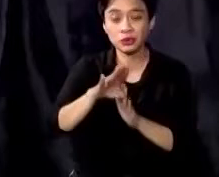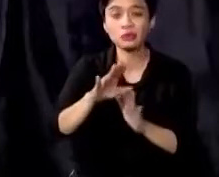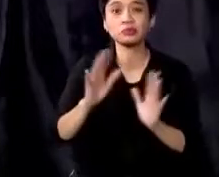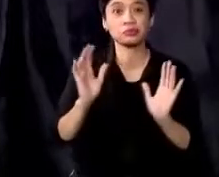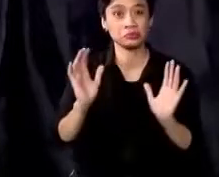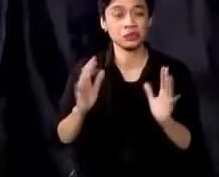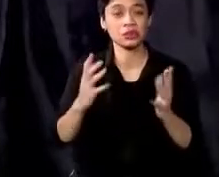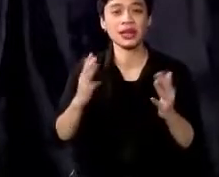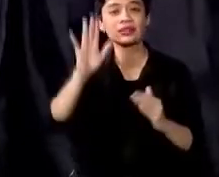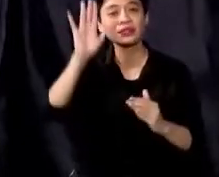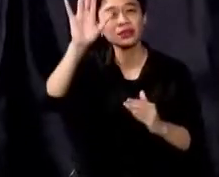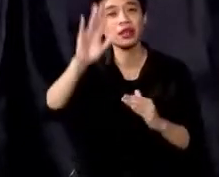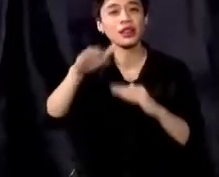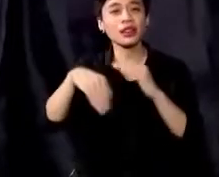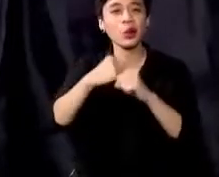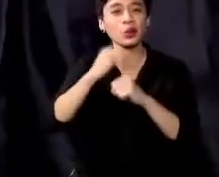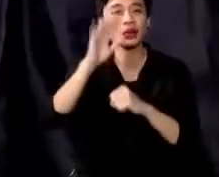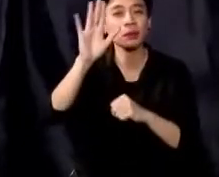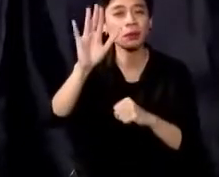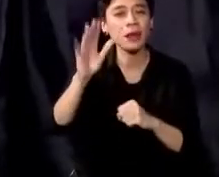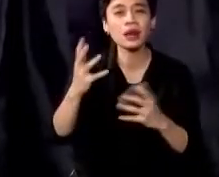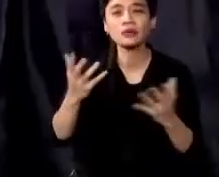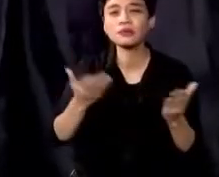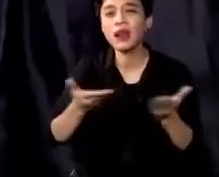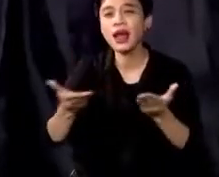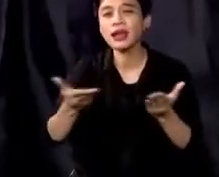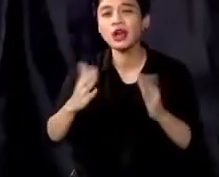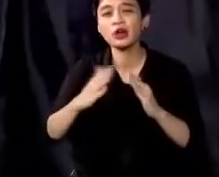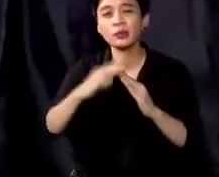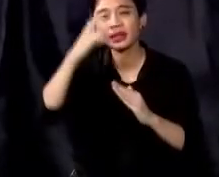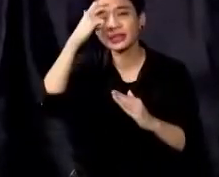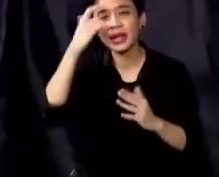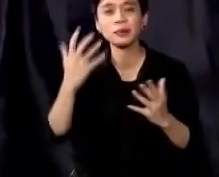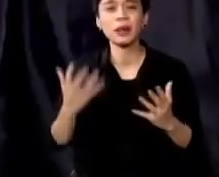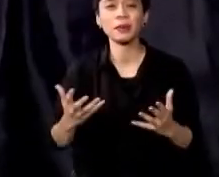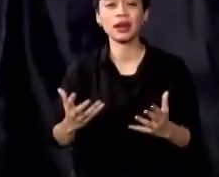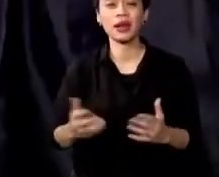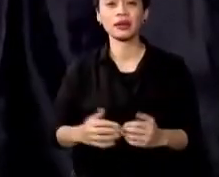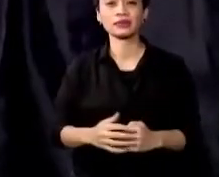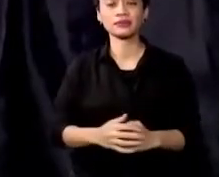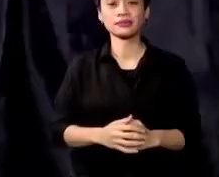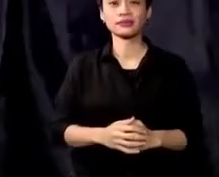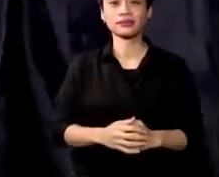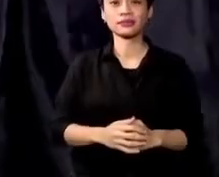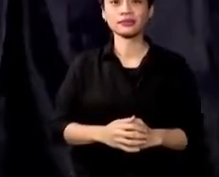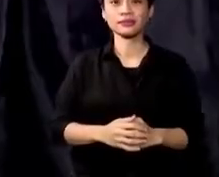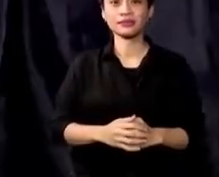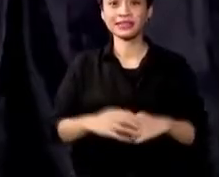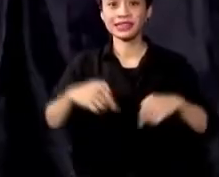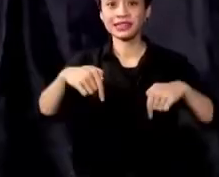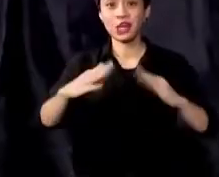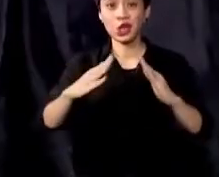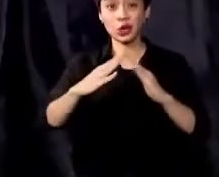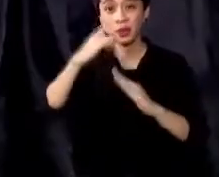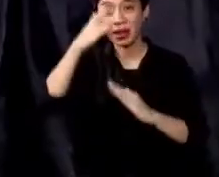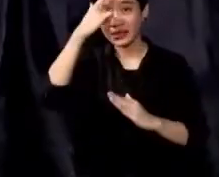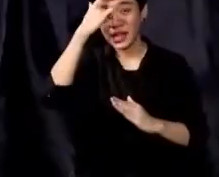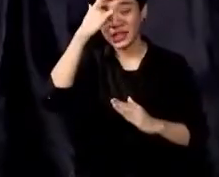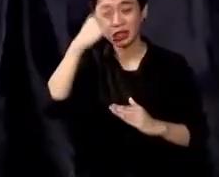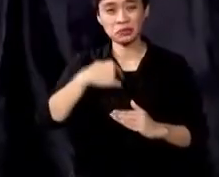kesehatan untuk tahun depan ee untuk Rumah Sakit ee Kami tetap akan